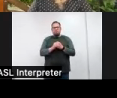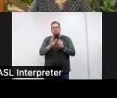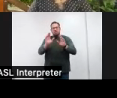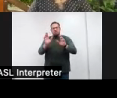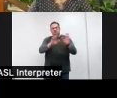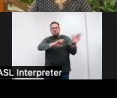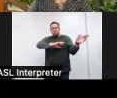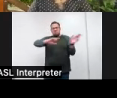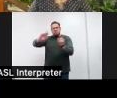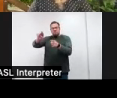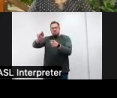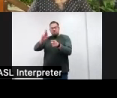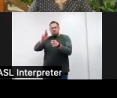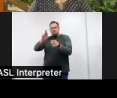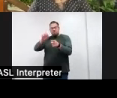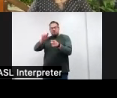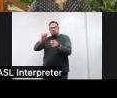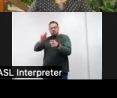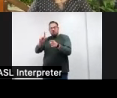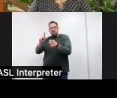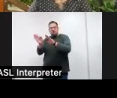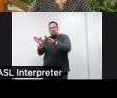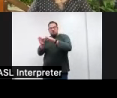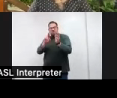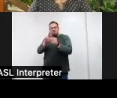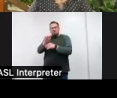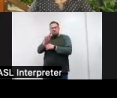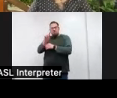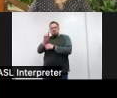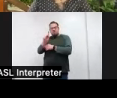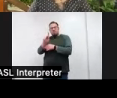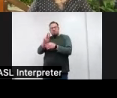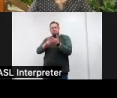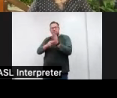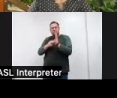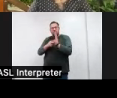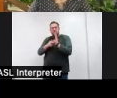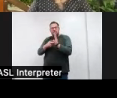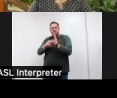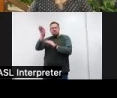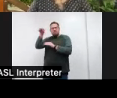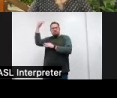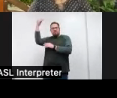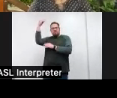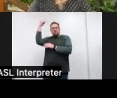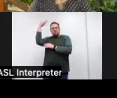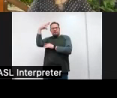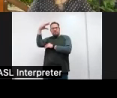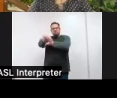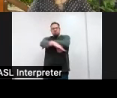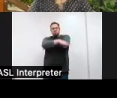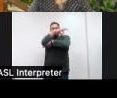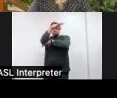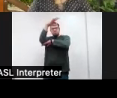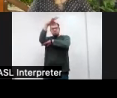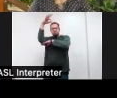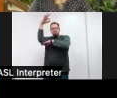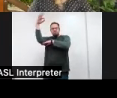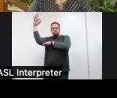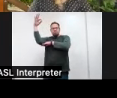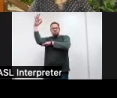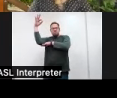أتول بالجزء الشمالي العلوي. تغير جزء المارشال لديها مجموعة من مجموعتين من سلاسل الجزر